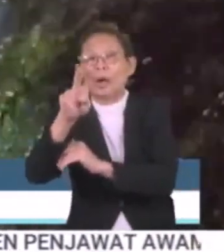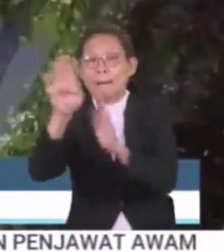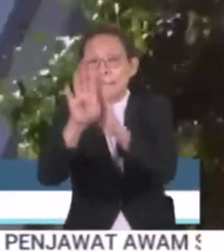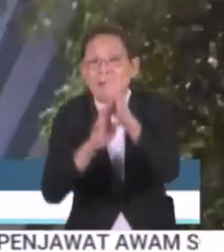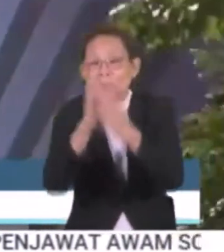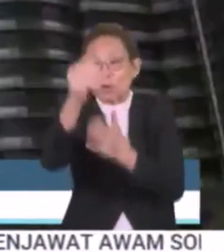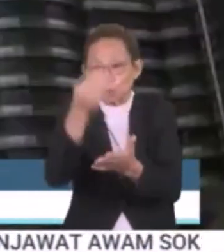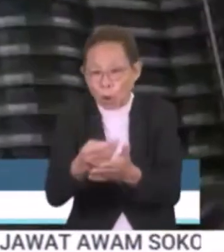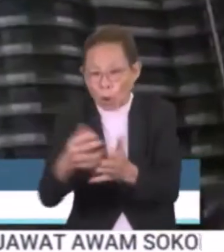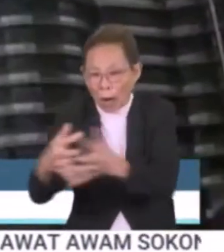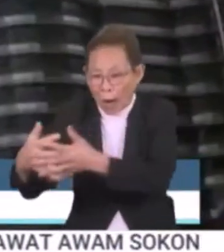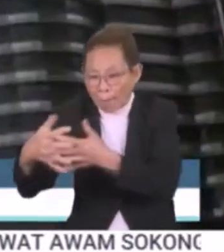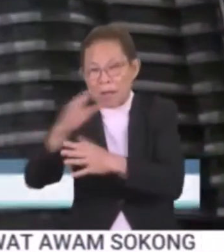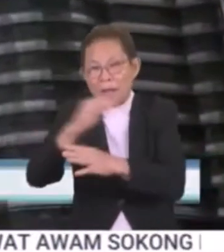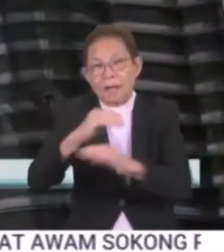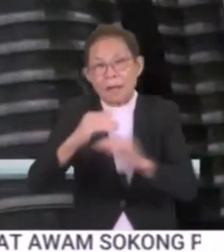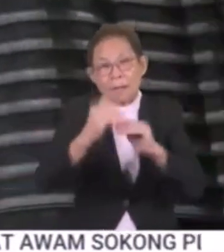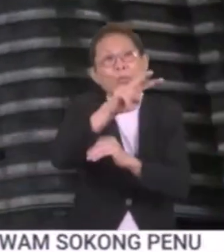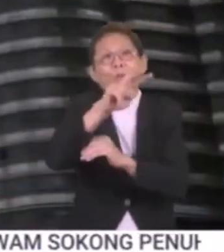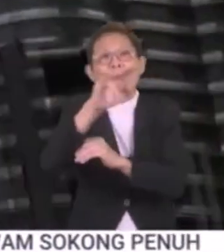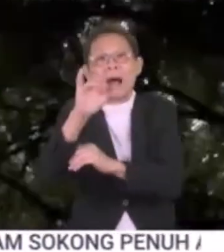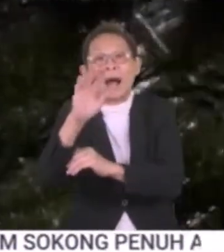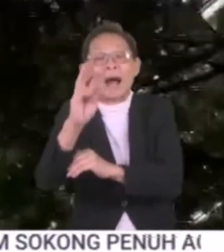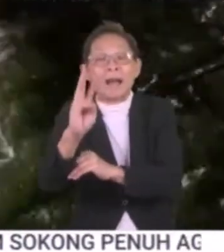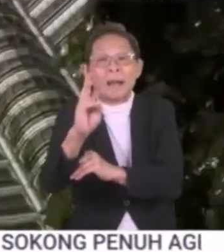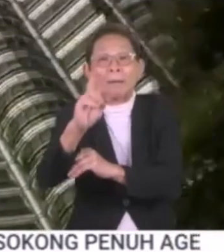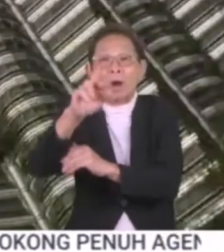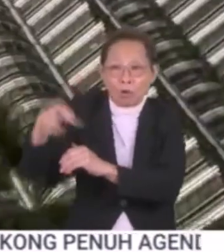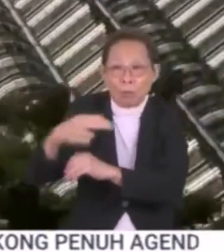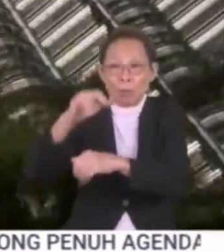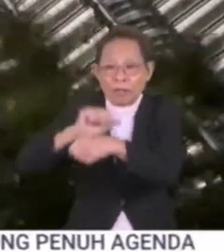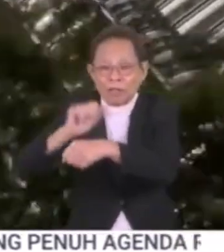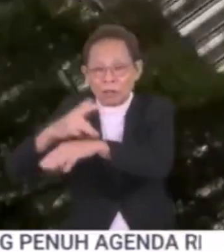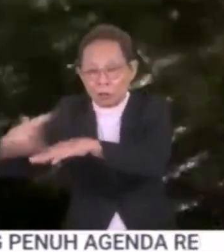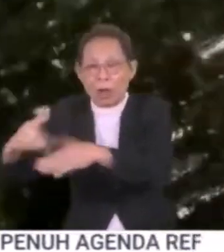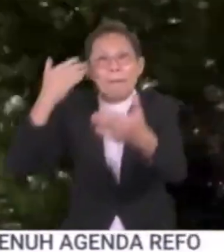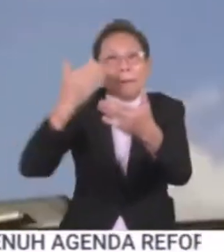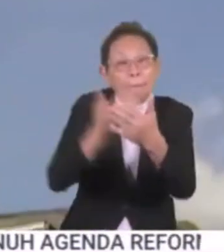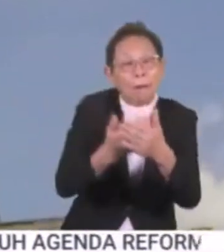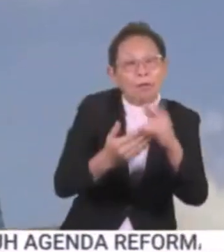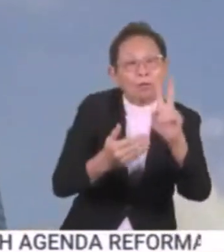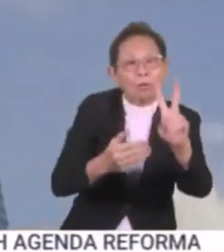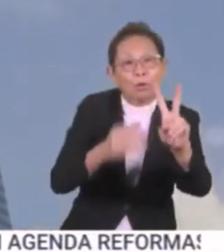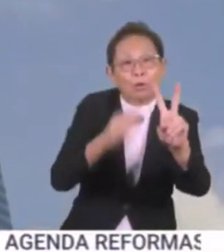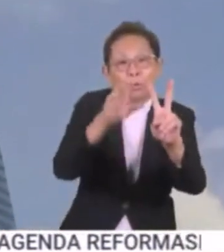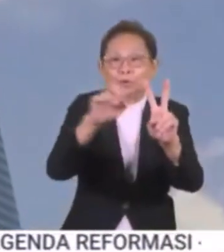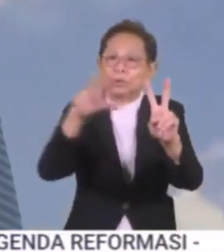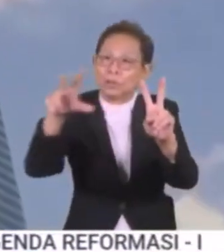$3.2 bilion dan lebih 26,000 peluang kerja menjelang 2030.